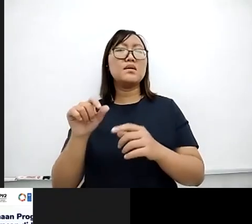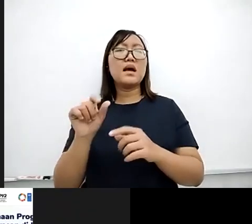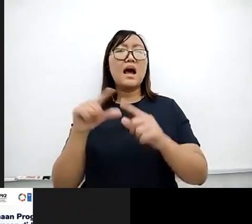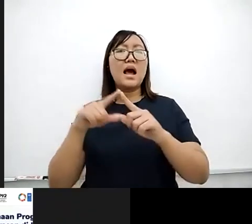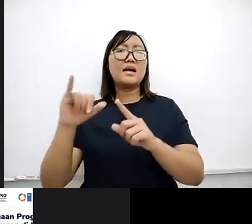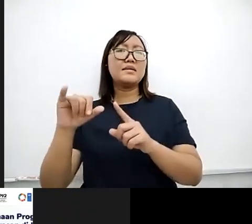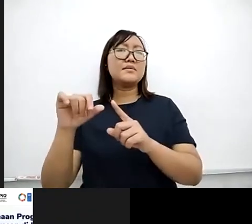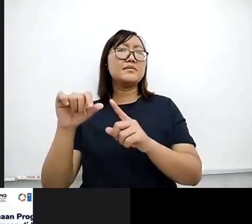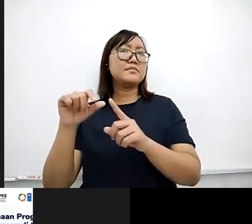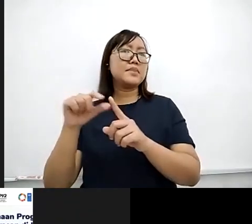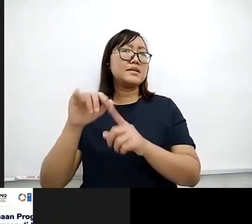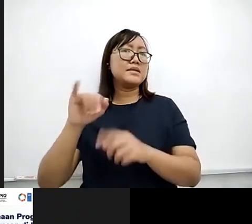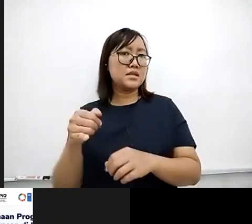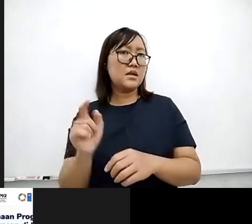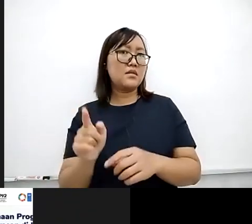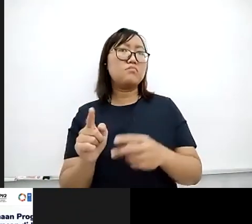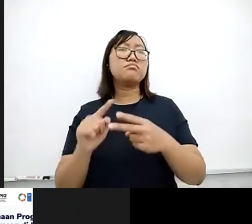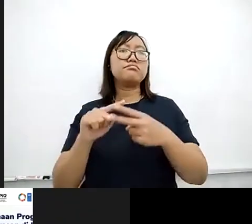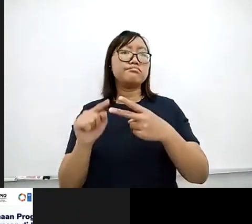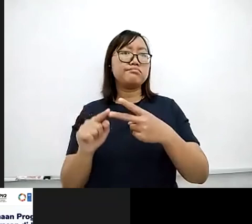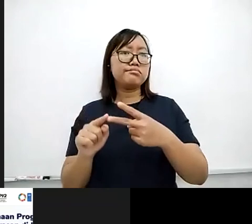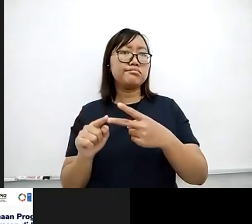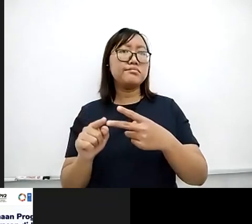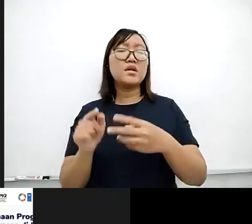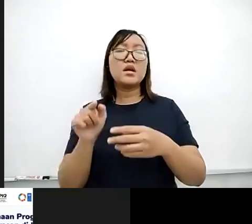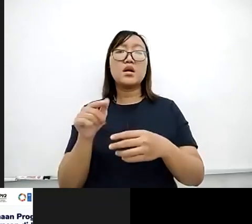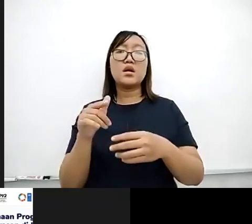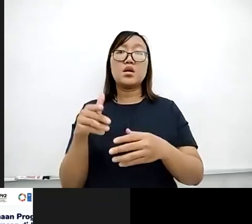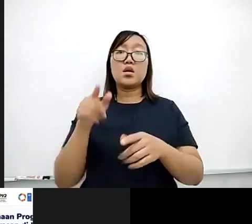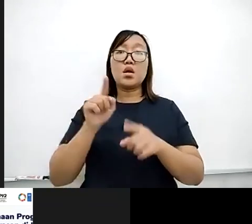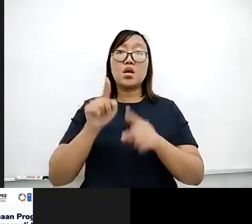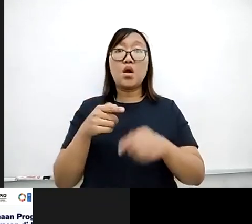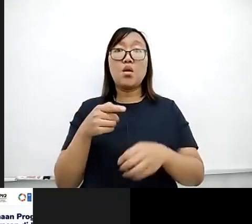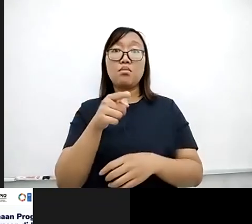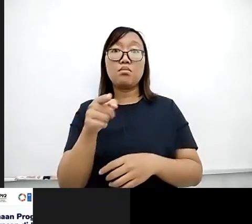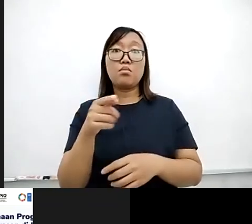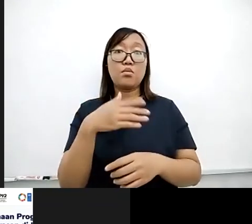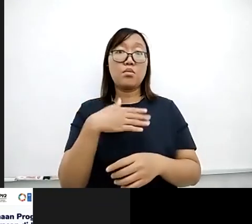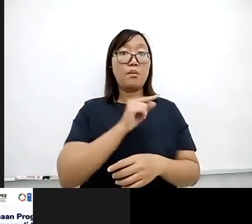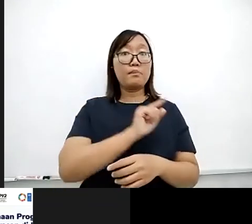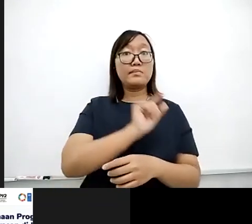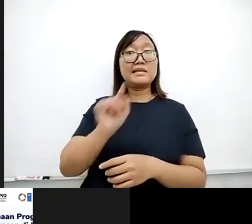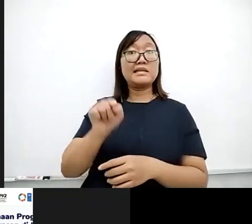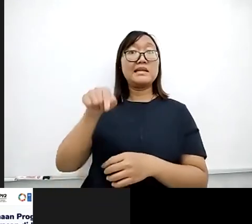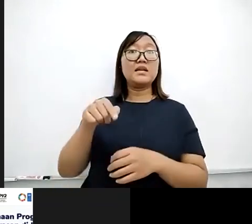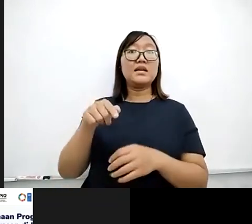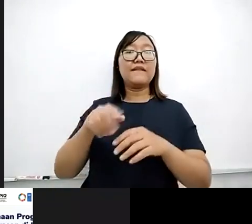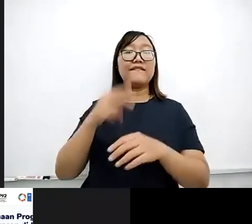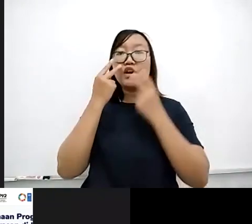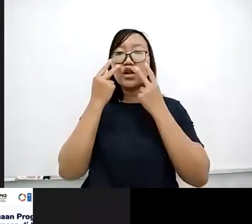kemudian Eh kalau berkunjung ke Virgo exhibition di sana ada stannya